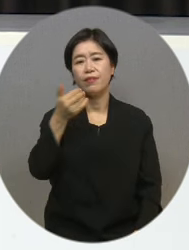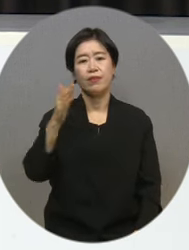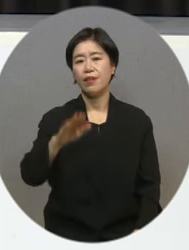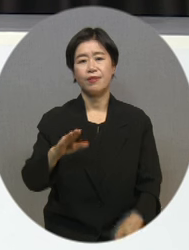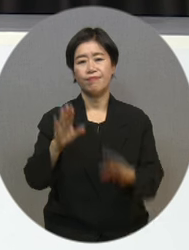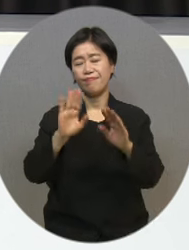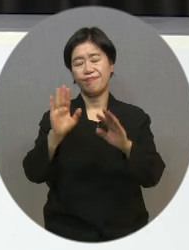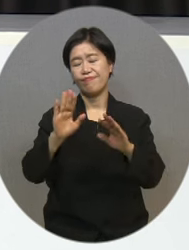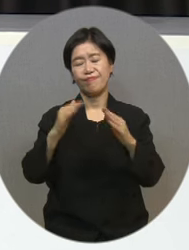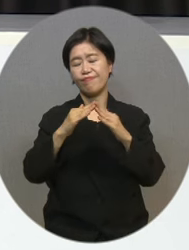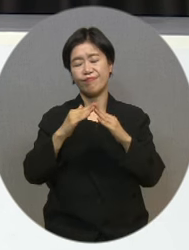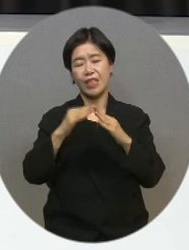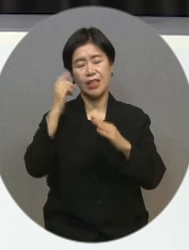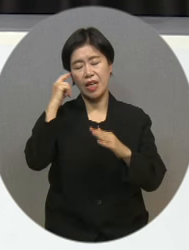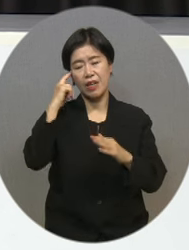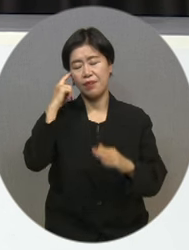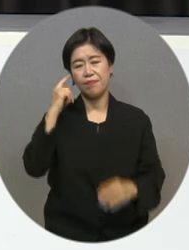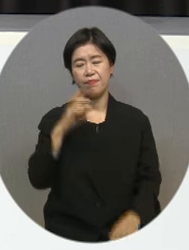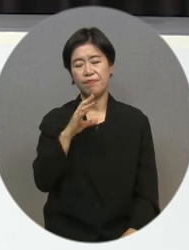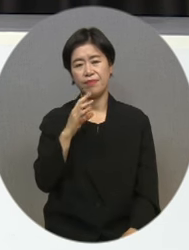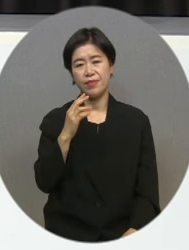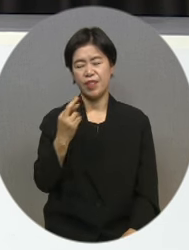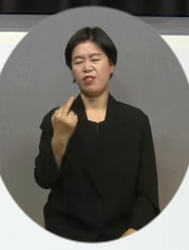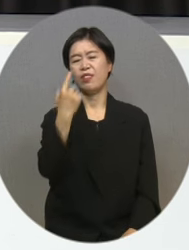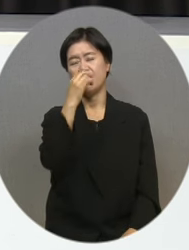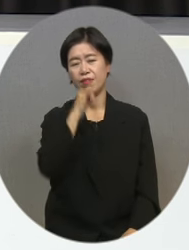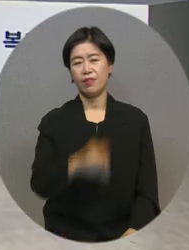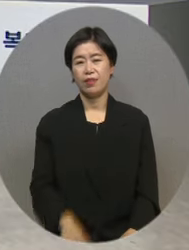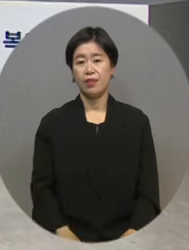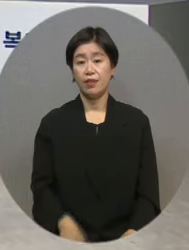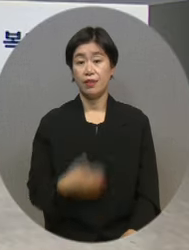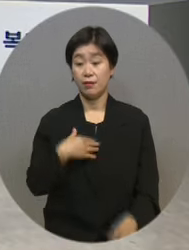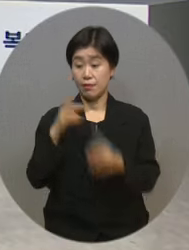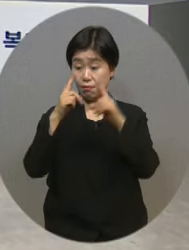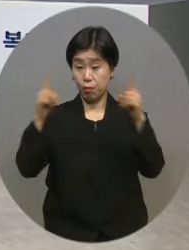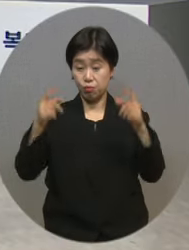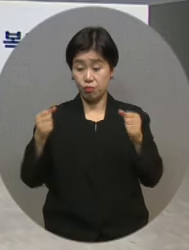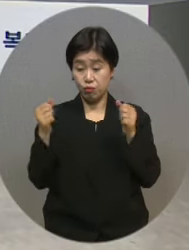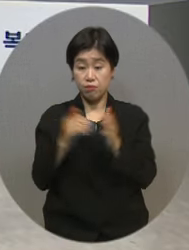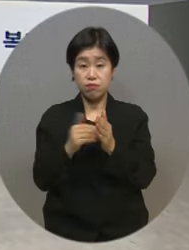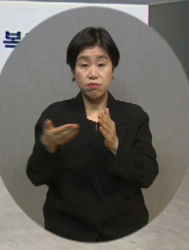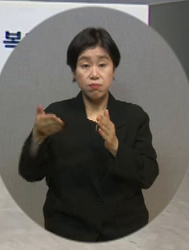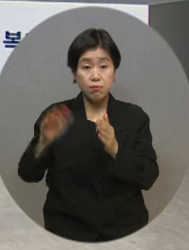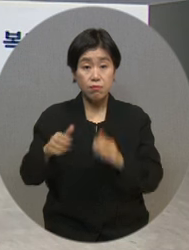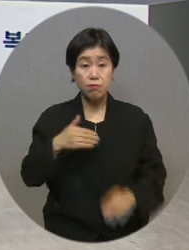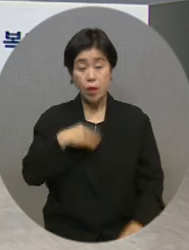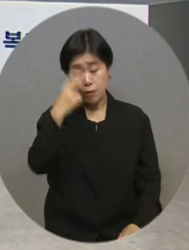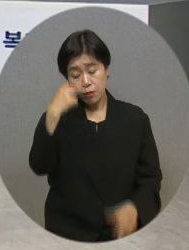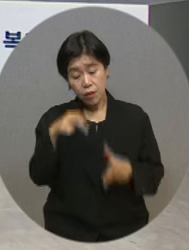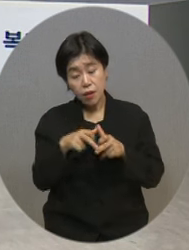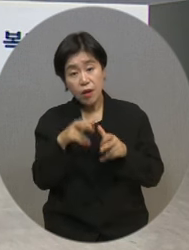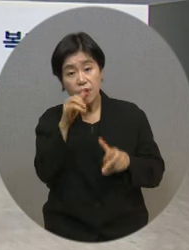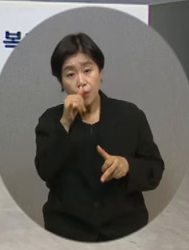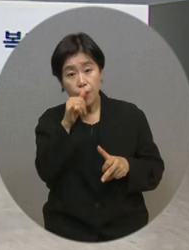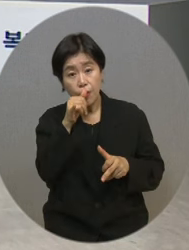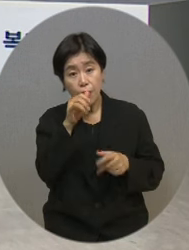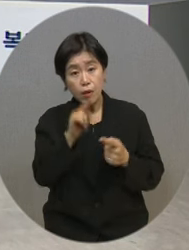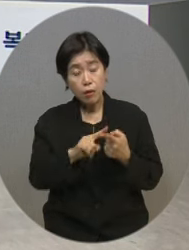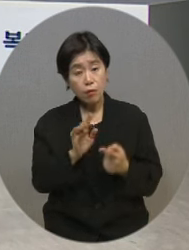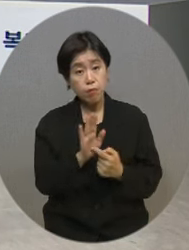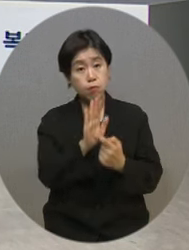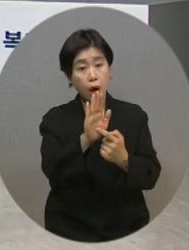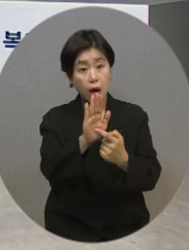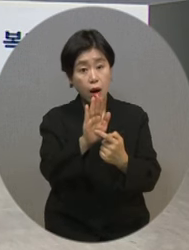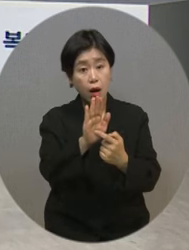무너졌어요. 대학을 졸업했지만 시각장애인이라고 하는 순간 발꽃이 그랬었죠. 그 없더라고요. 당시에만 해도 뭐 또. 서류 내도 시각장애인이라고